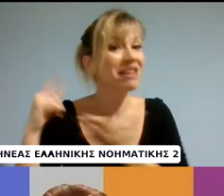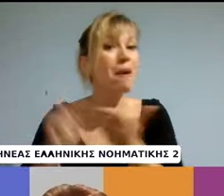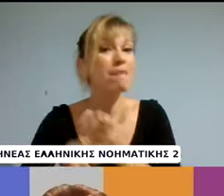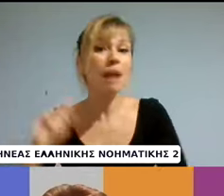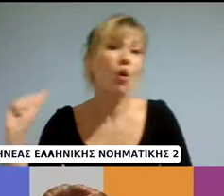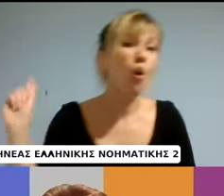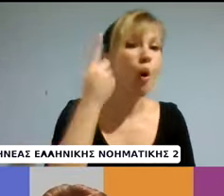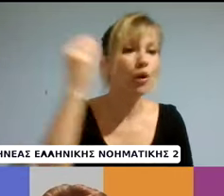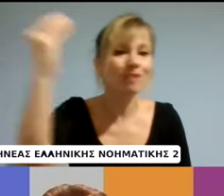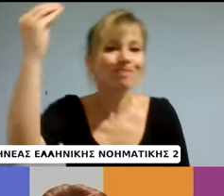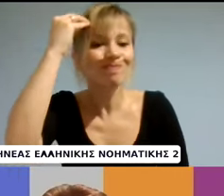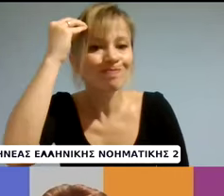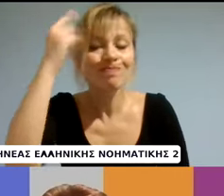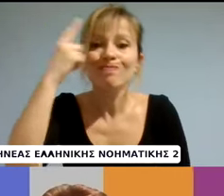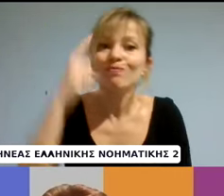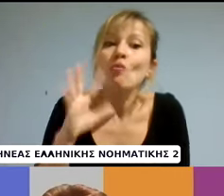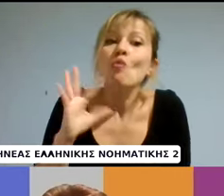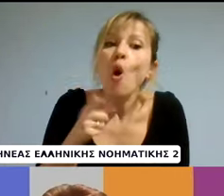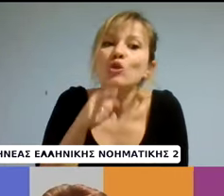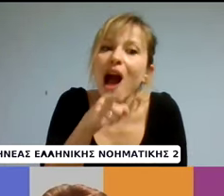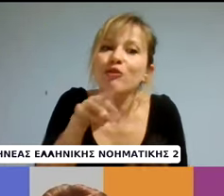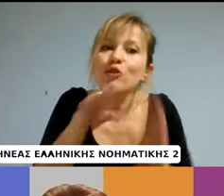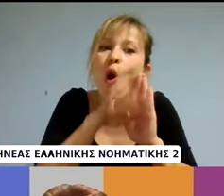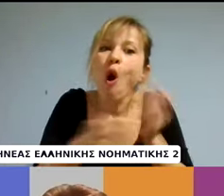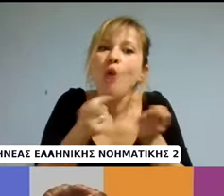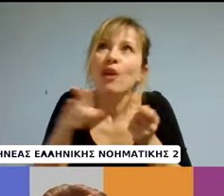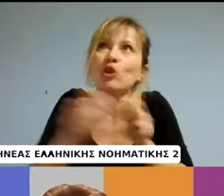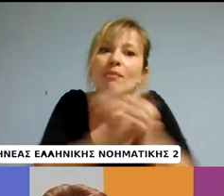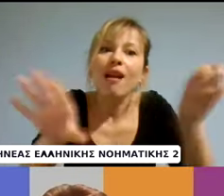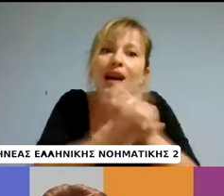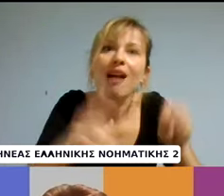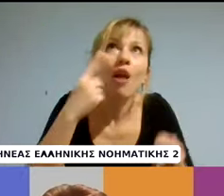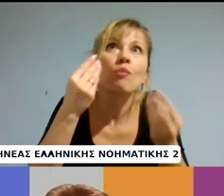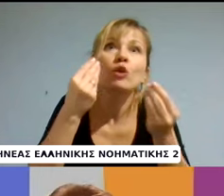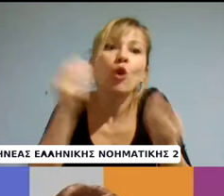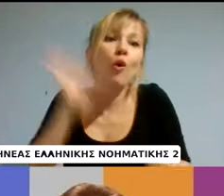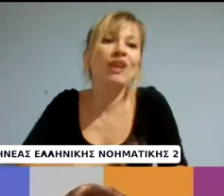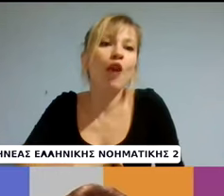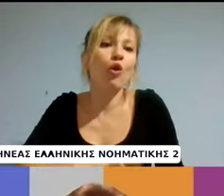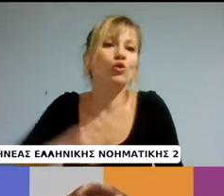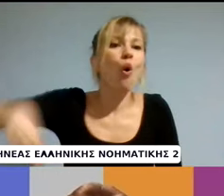λίγο πώς μπορούμε να αξιοποιήσουμε ένα εργαλείο σαν αυτό που δίνουμε σήμερα.